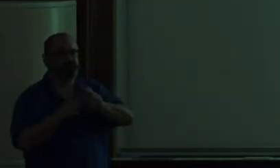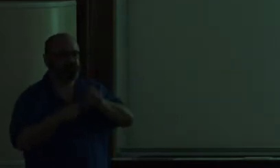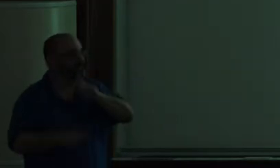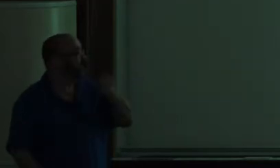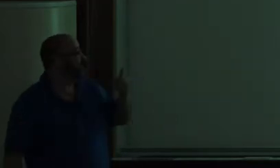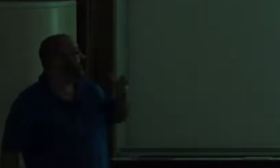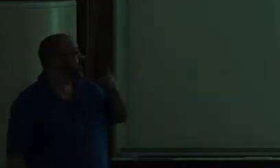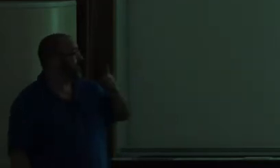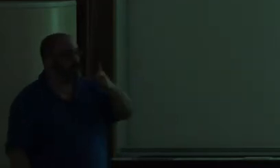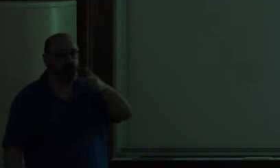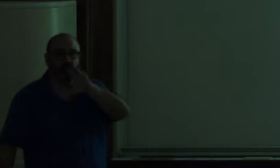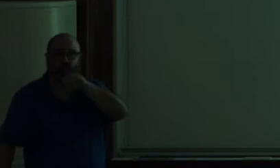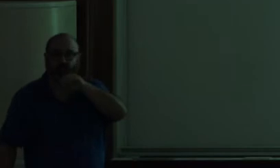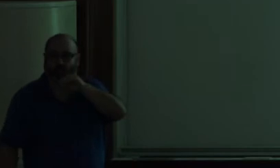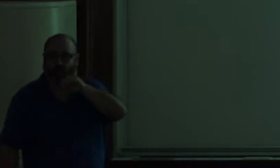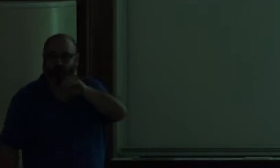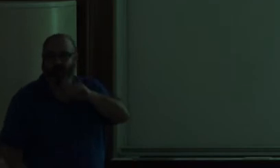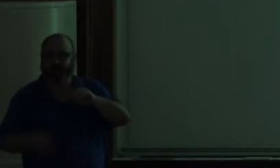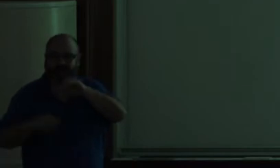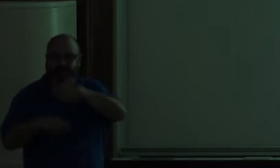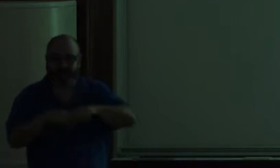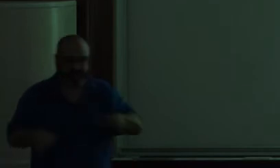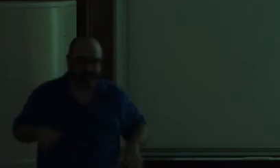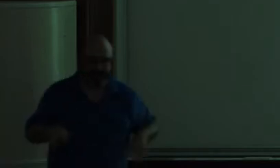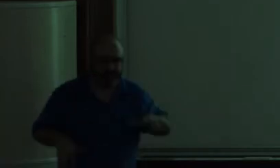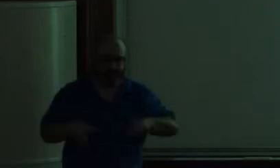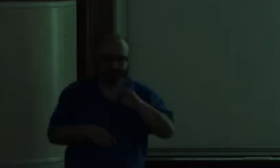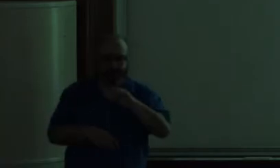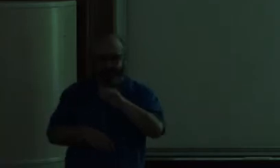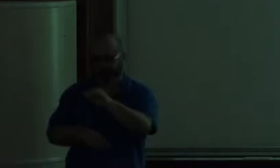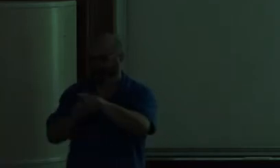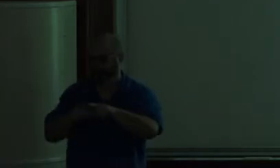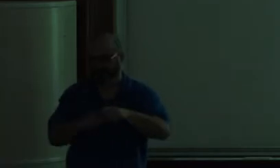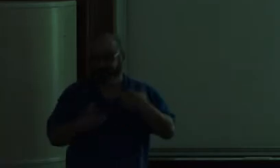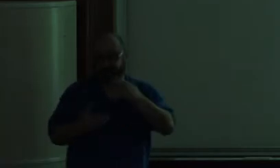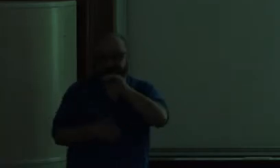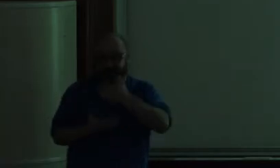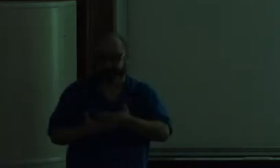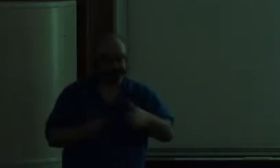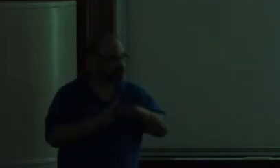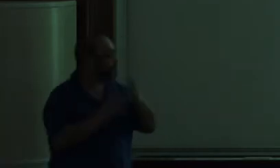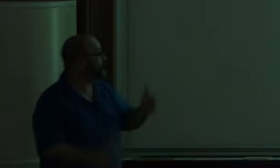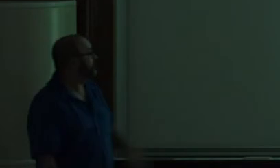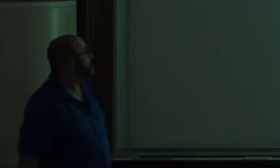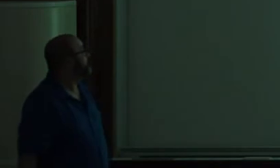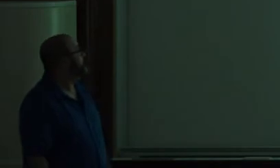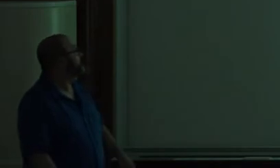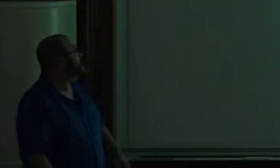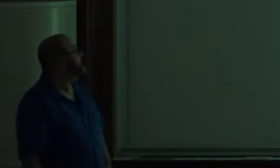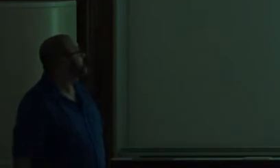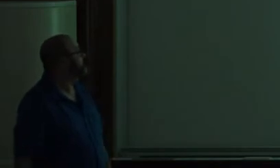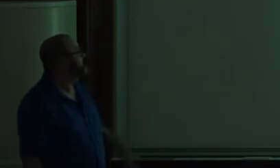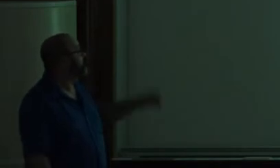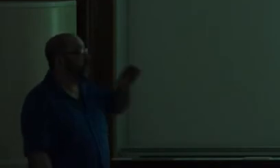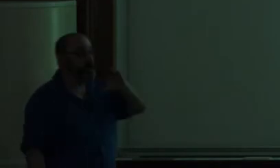ça le duck typing, vous savez, ce qui fait le bruit d'un canard, ce qui marche comme un canard, blablabla, le canard. Eh bien, c'est exactement le principe ici. Et le